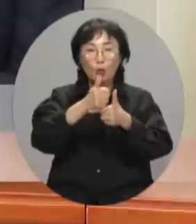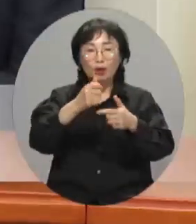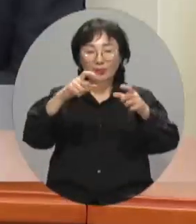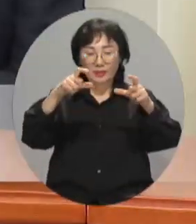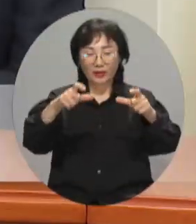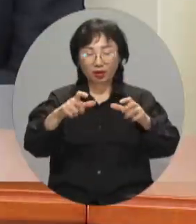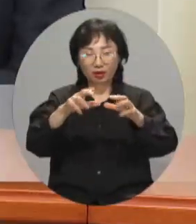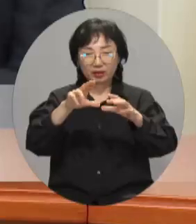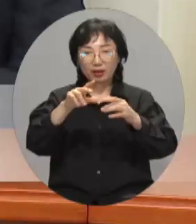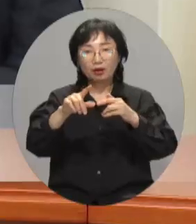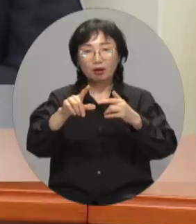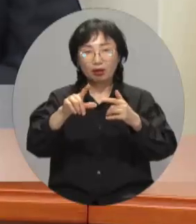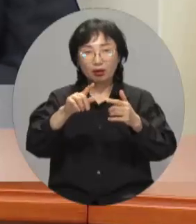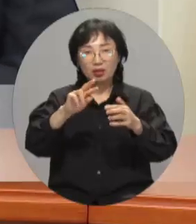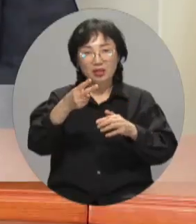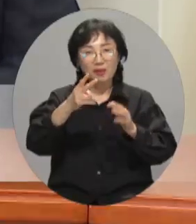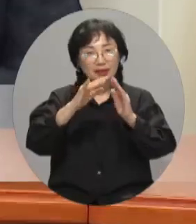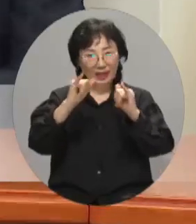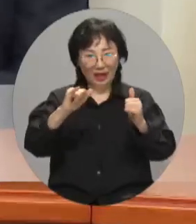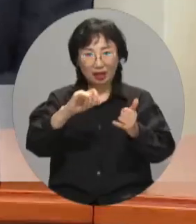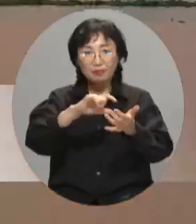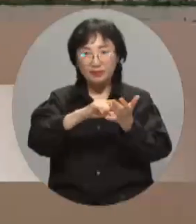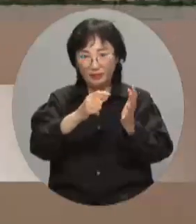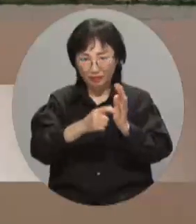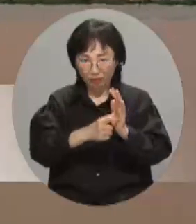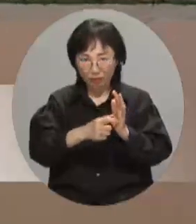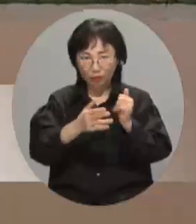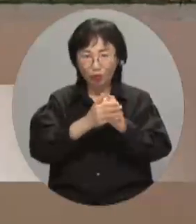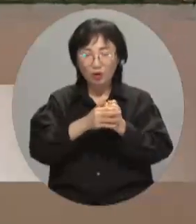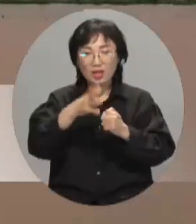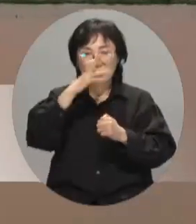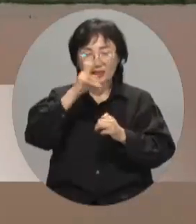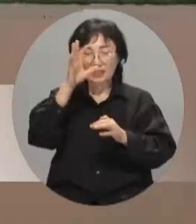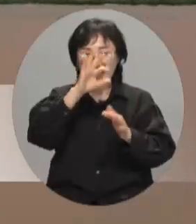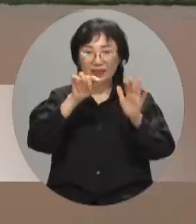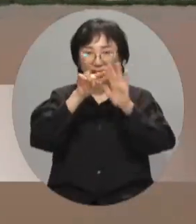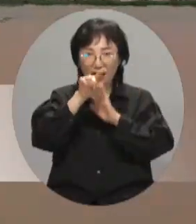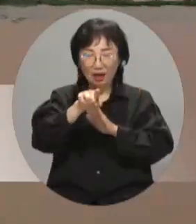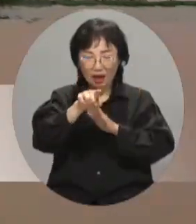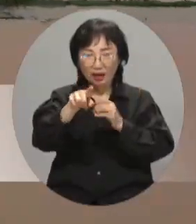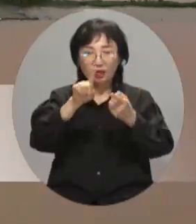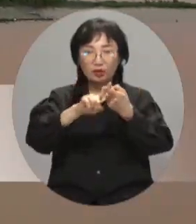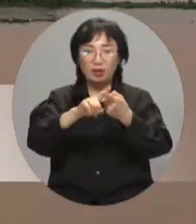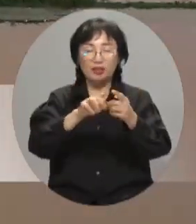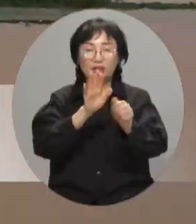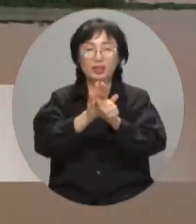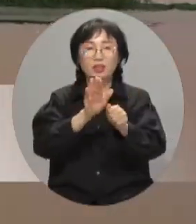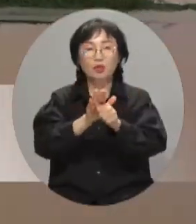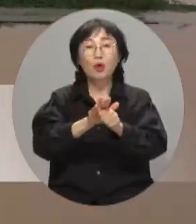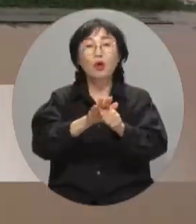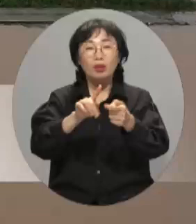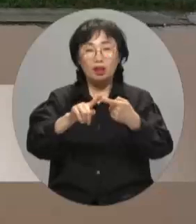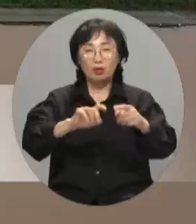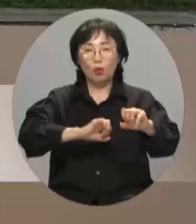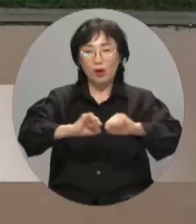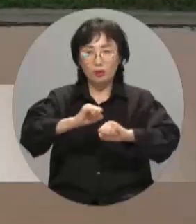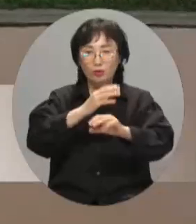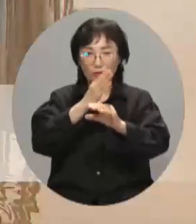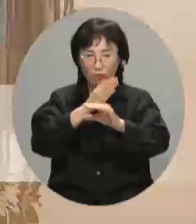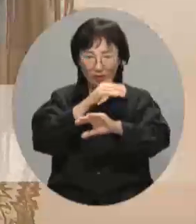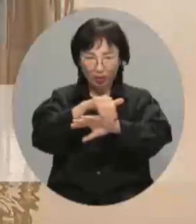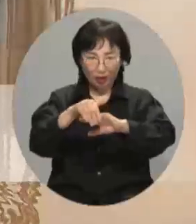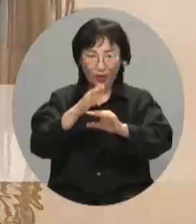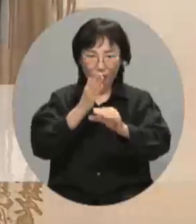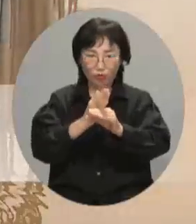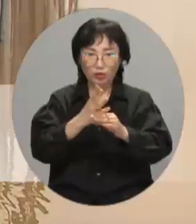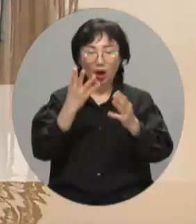지방 의원 등 200여 명이 익산 망성면 찾아 수혜 복구 지원 활동을 벌린다고 밝혔습니다 현재